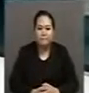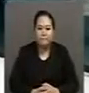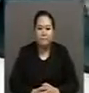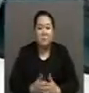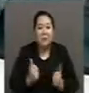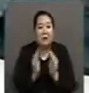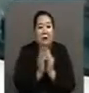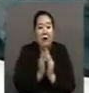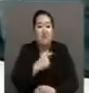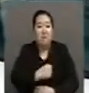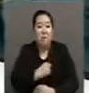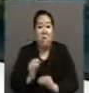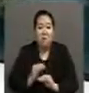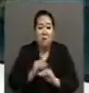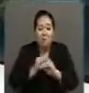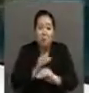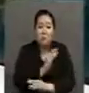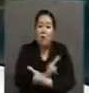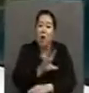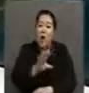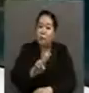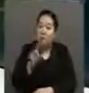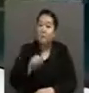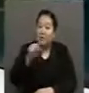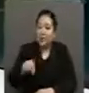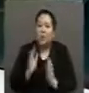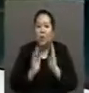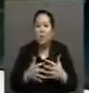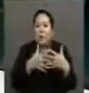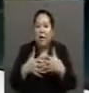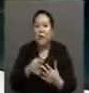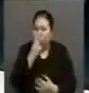ที่เพิ่มมากขึ้นก็สะท้อนให้เห็นนะคะว่าชาวอเมริกันรู้สึกใกล้ชิดกับเธอมากขึ้นด้วยค่ะคุณผู้ชม